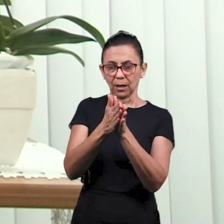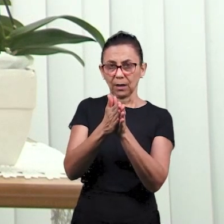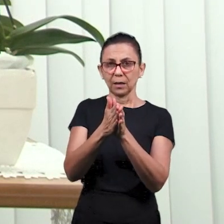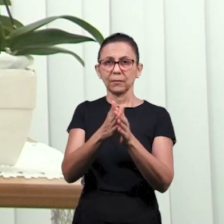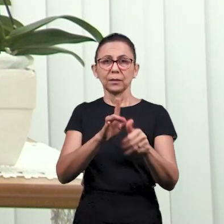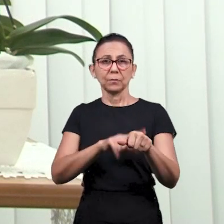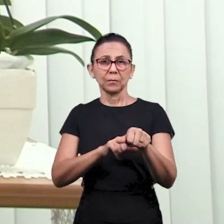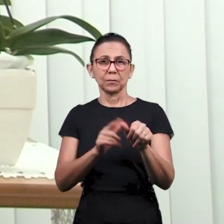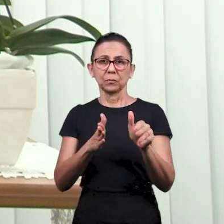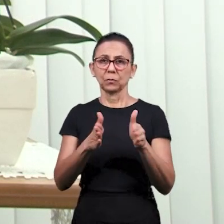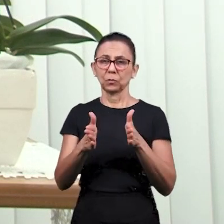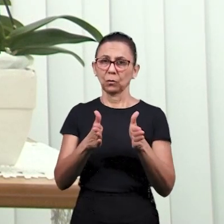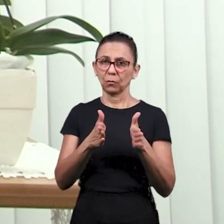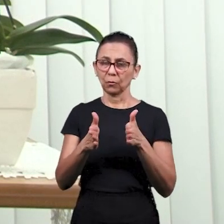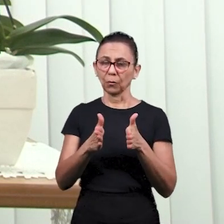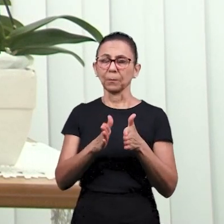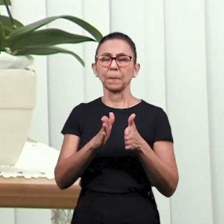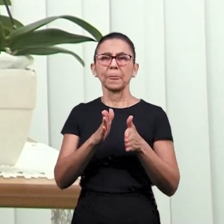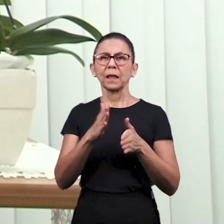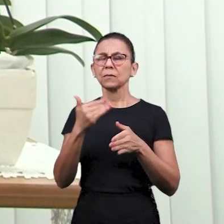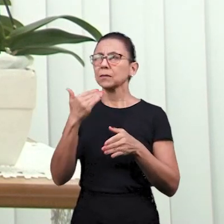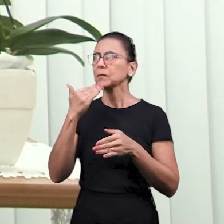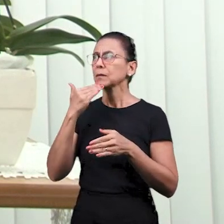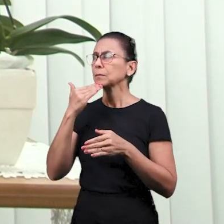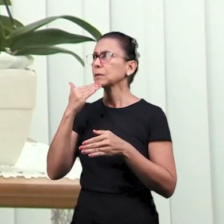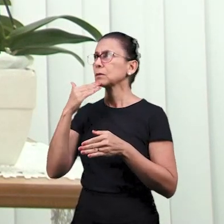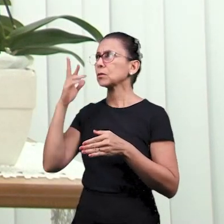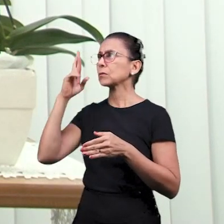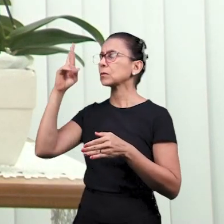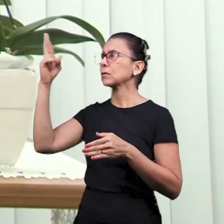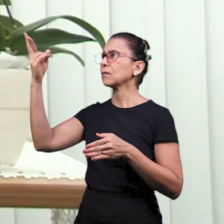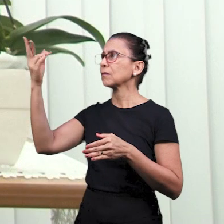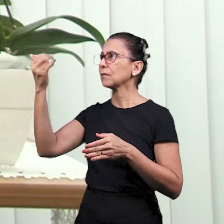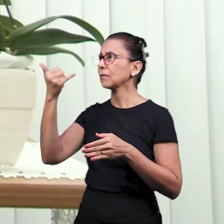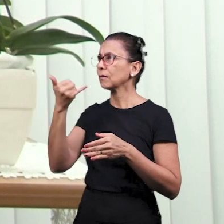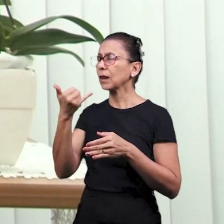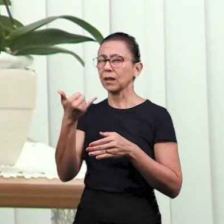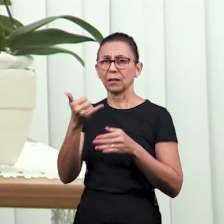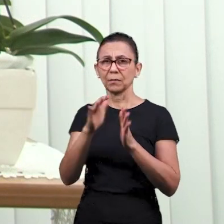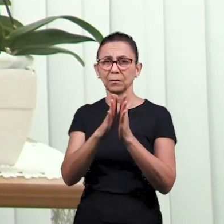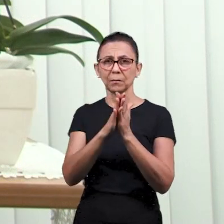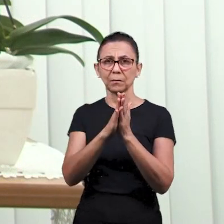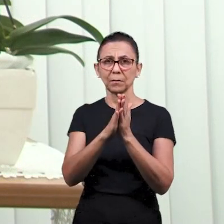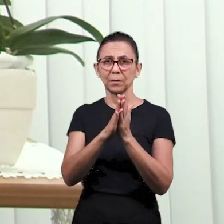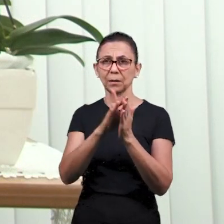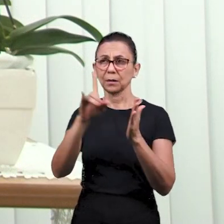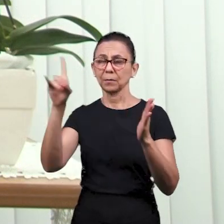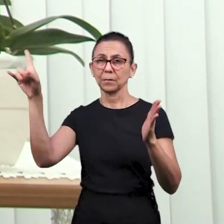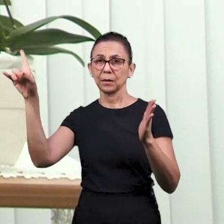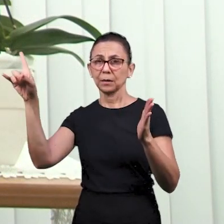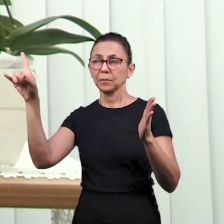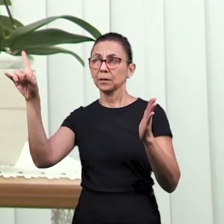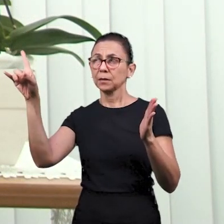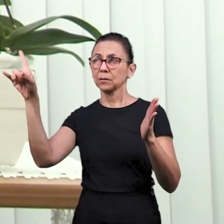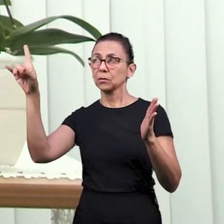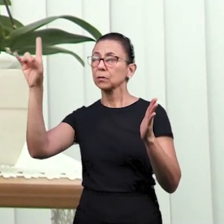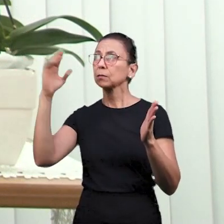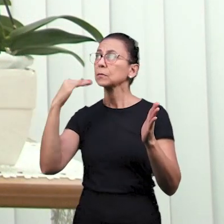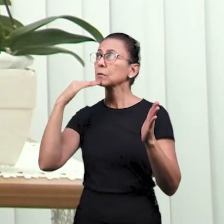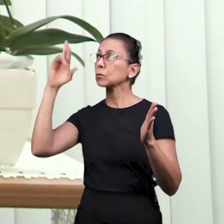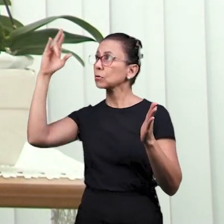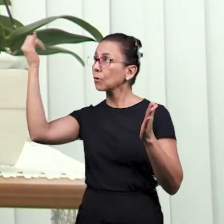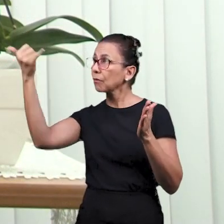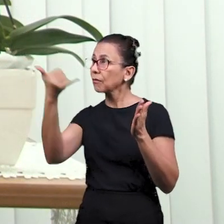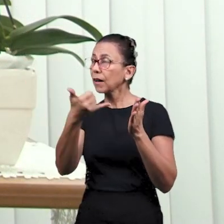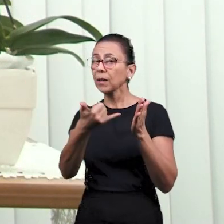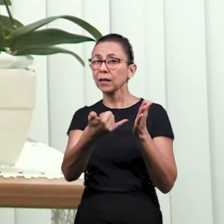слово из Библии, и мы будем проиграем псалом, и вы можете в этот момент открыть